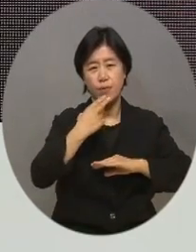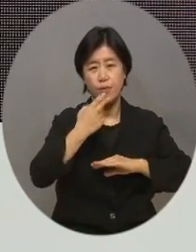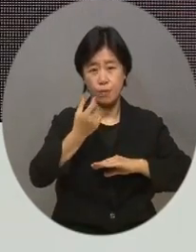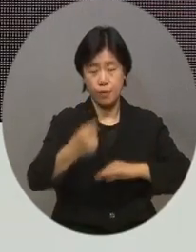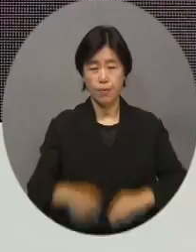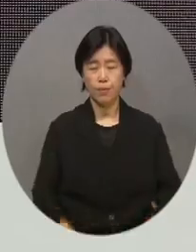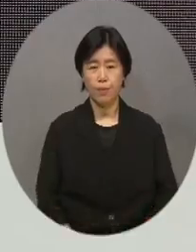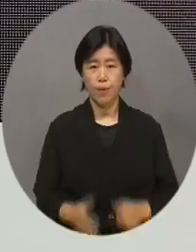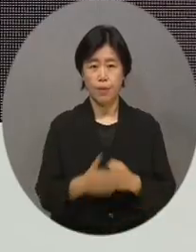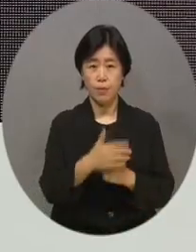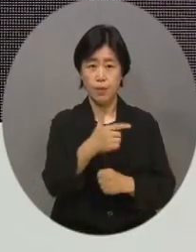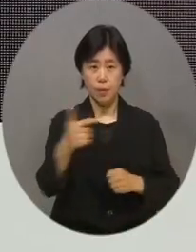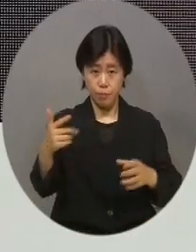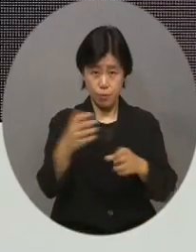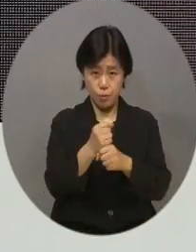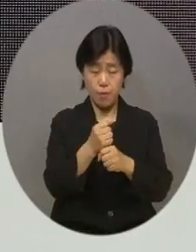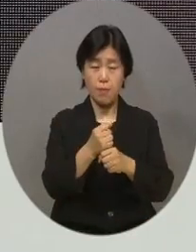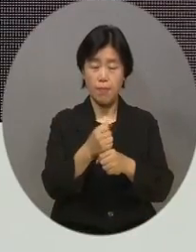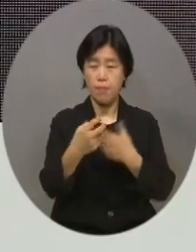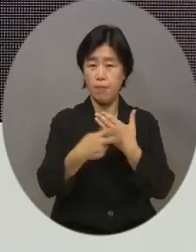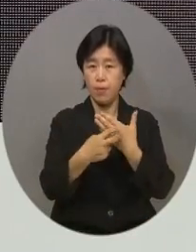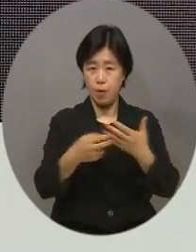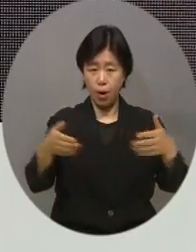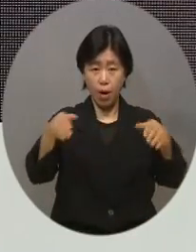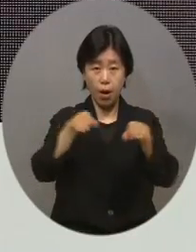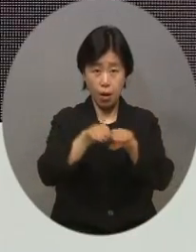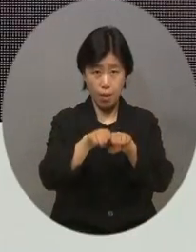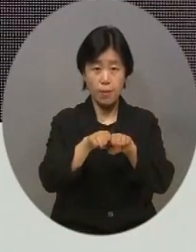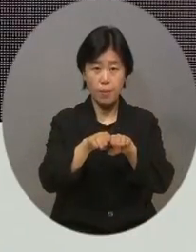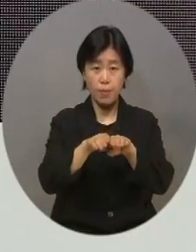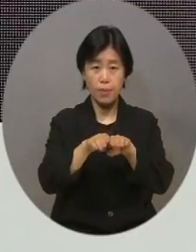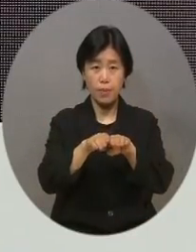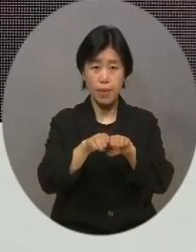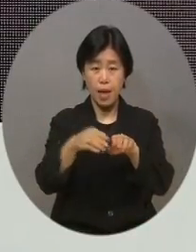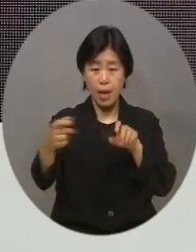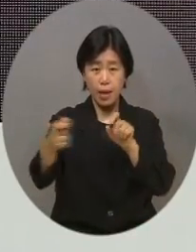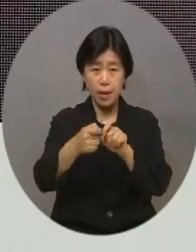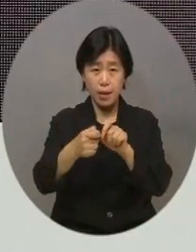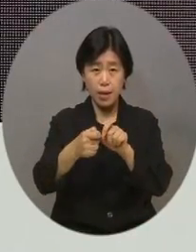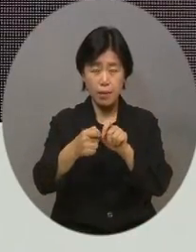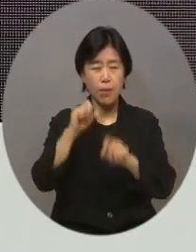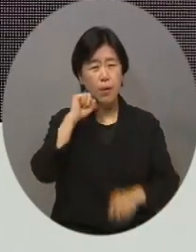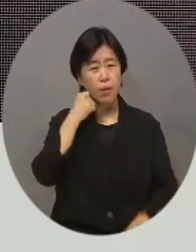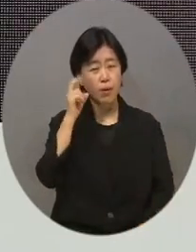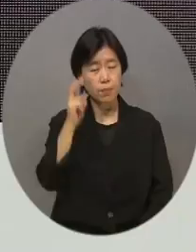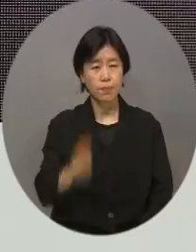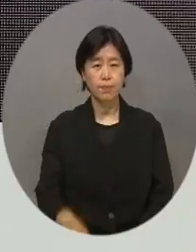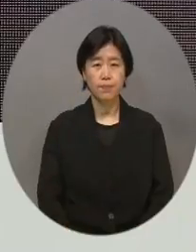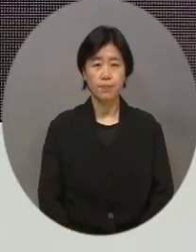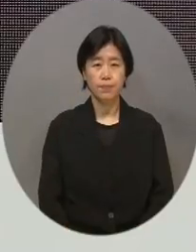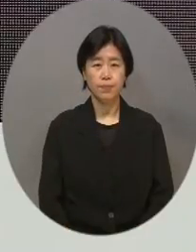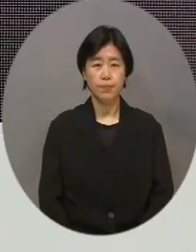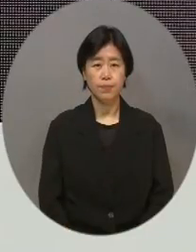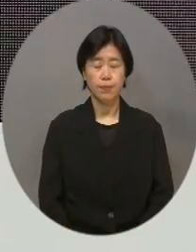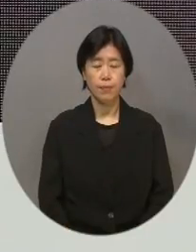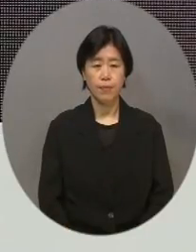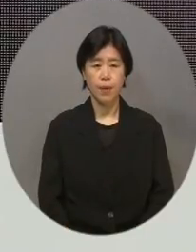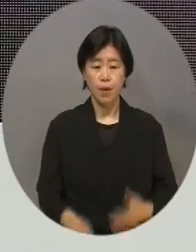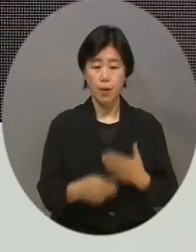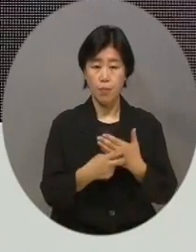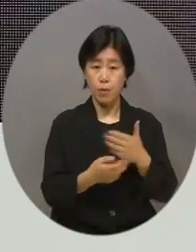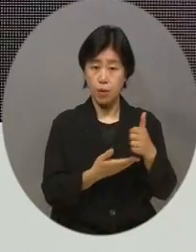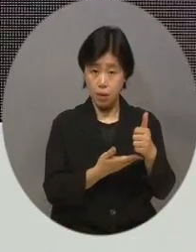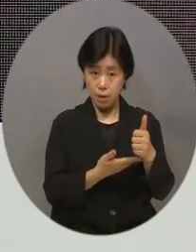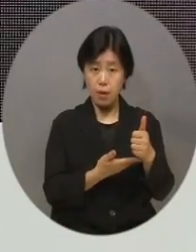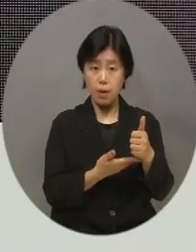그 상급 종합 의료 기관 같은 경우 접근하는데 되게 어려울 것 같고요. 의료인들 입장에서